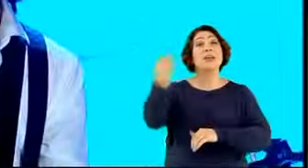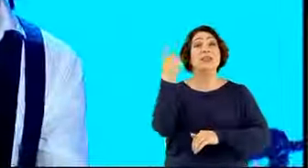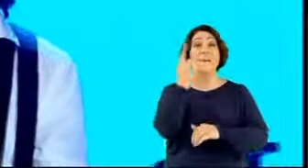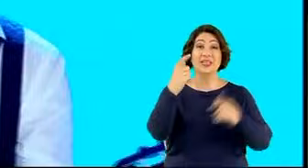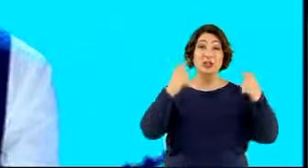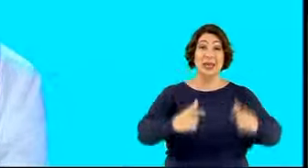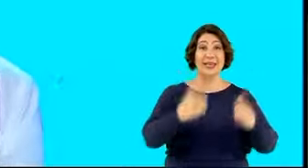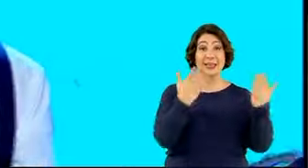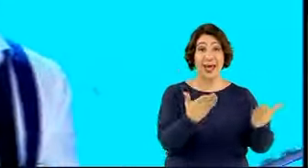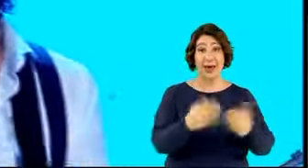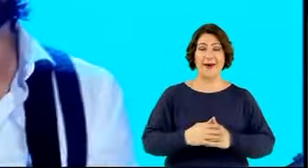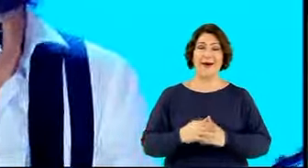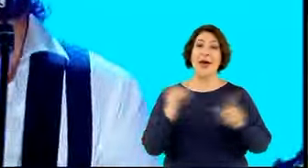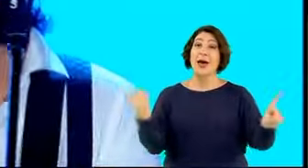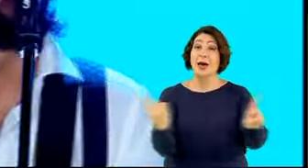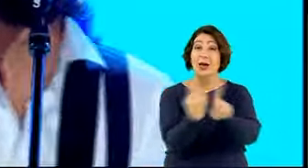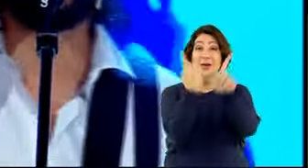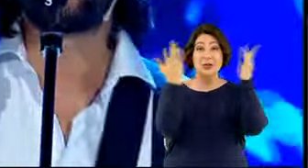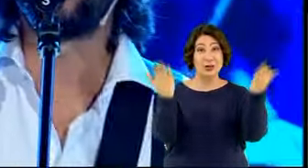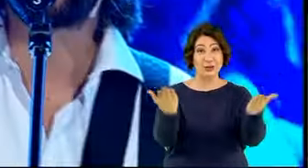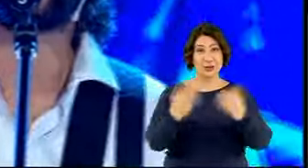uzaklaşırız. Başka bir şehirde